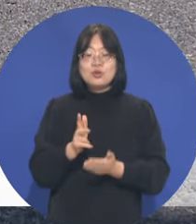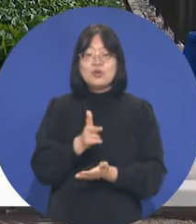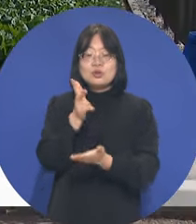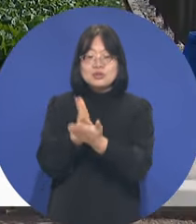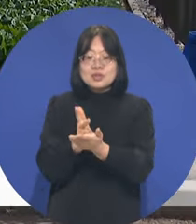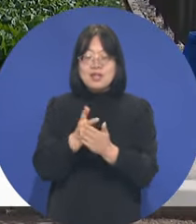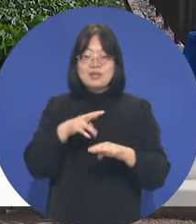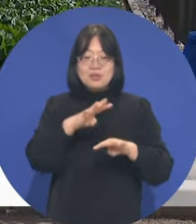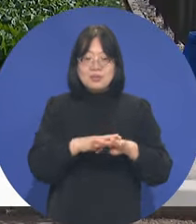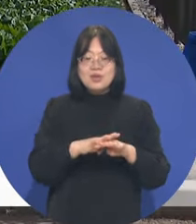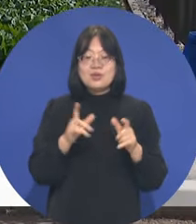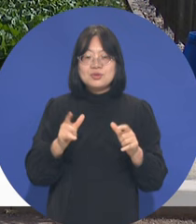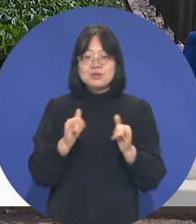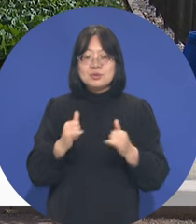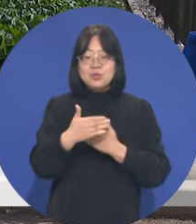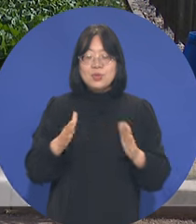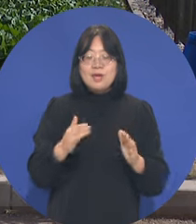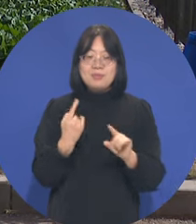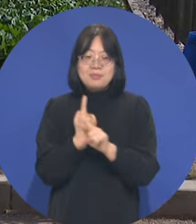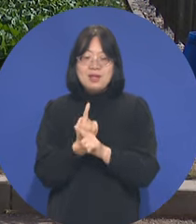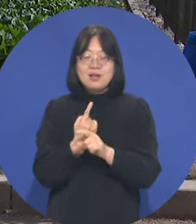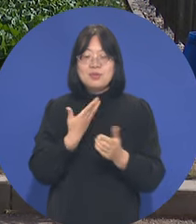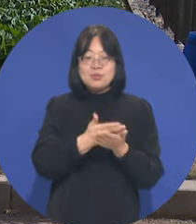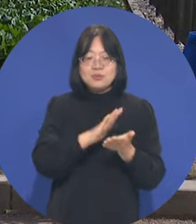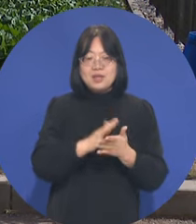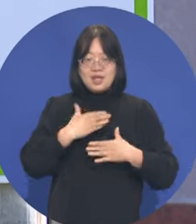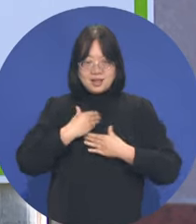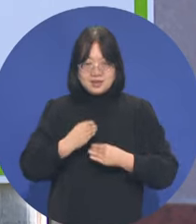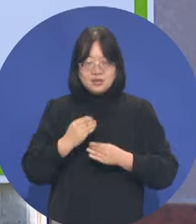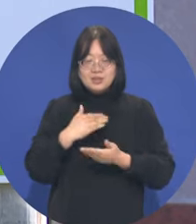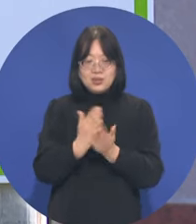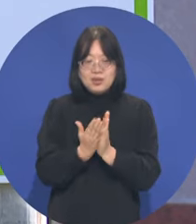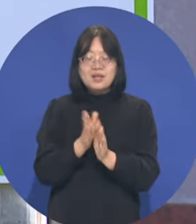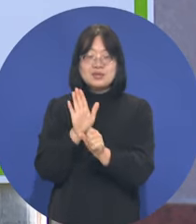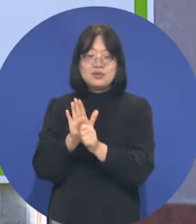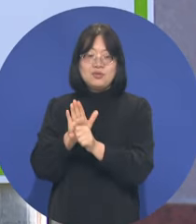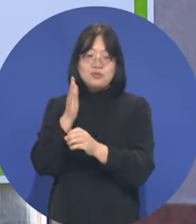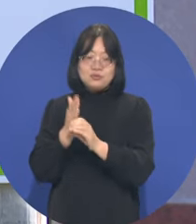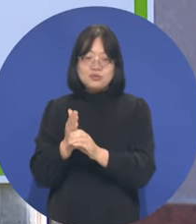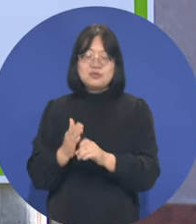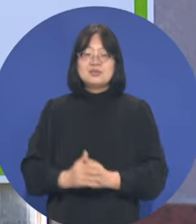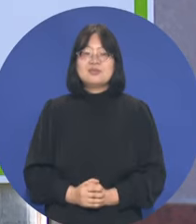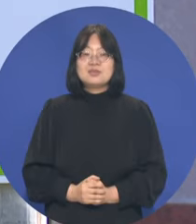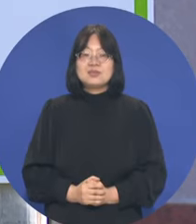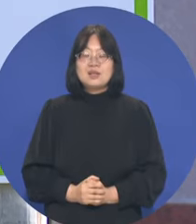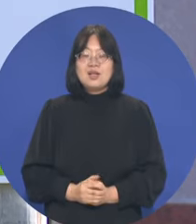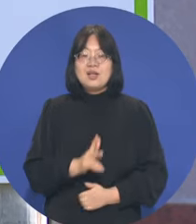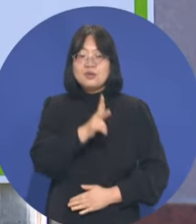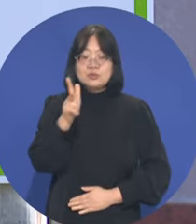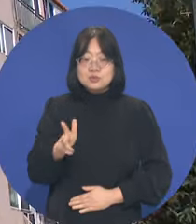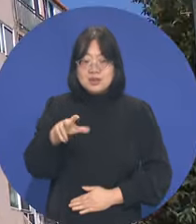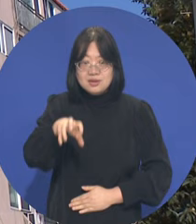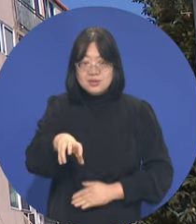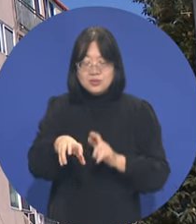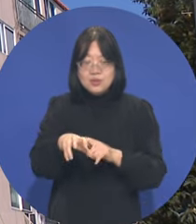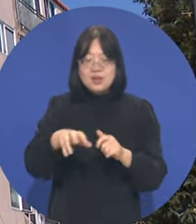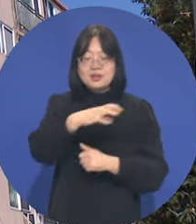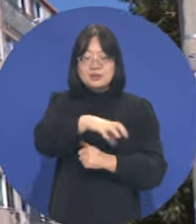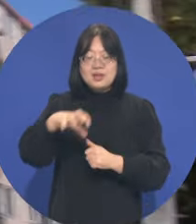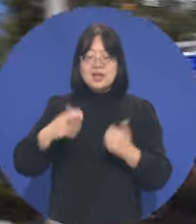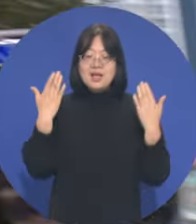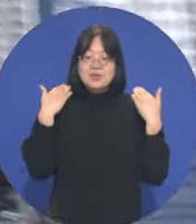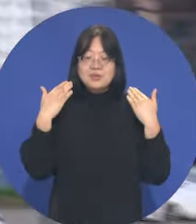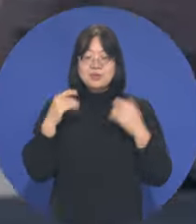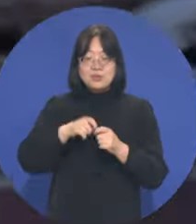텃밭 등 주민 공간으로 조성 혹은 보수나 안전조치 등을 지원해오고 있습니다 장은 같은 경우에는 주변에